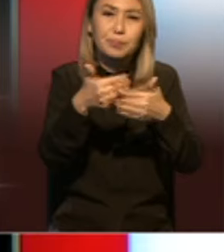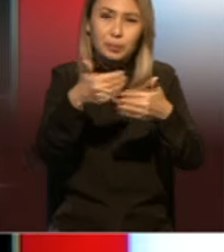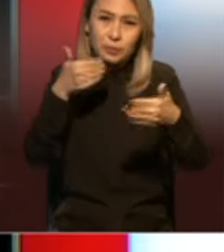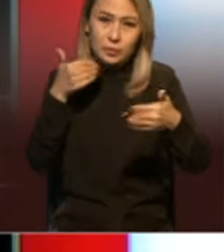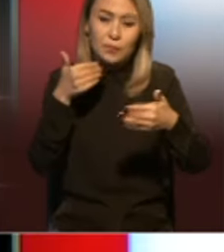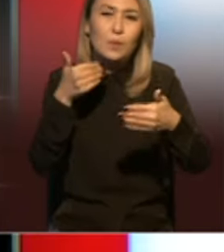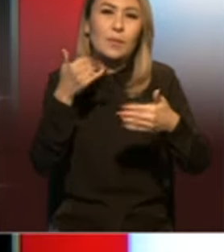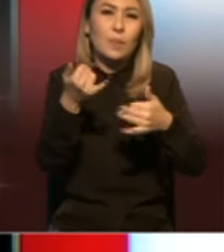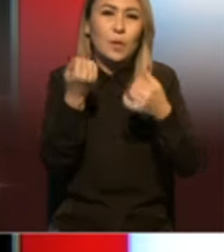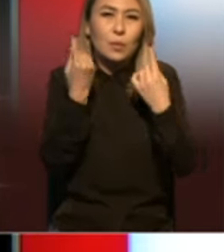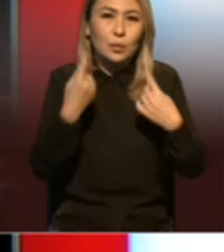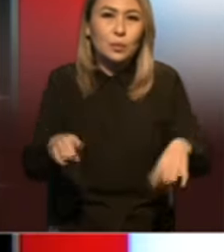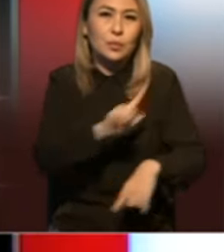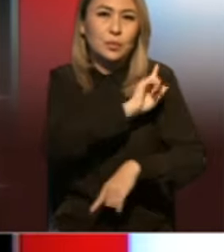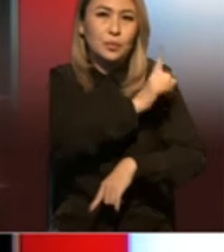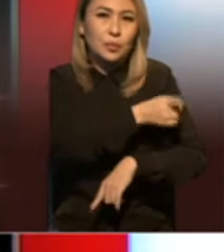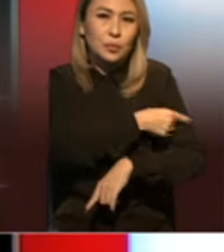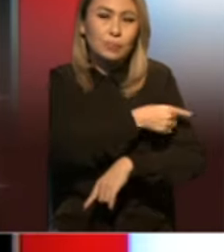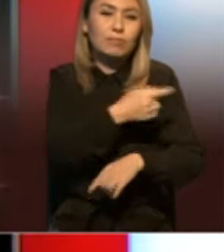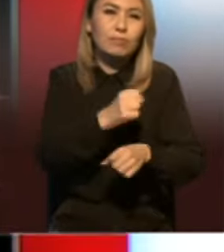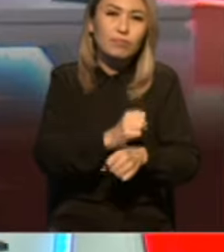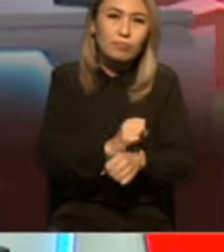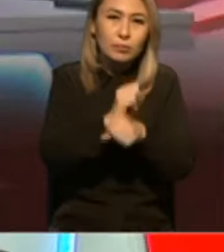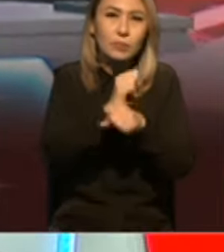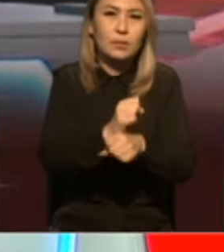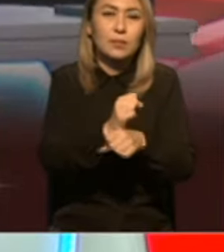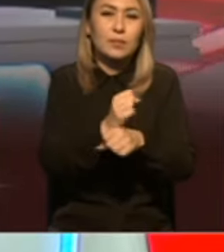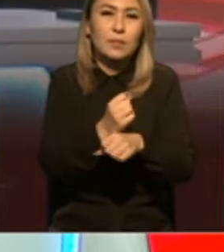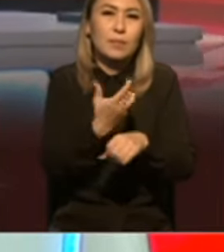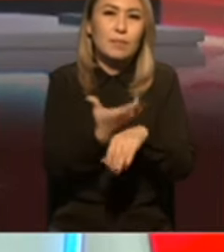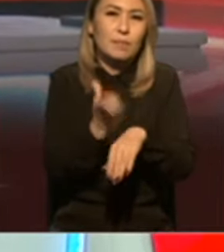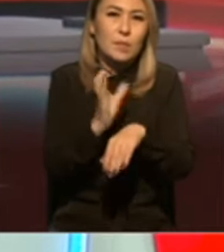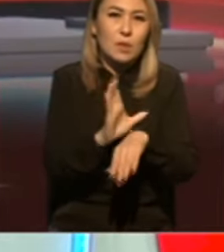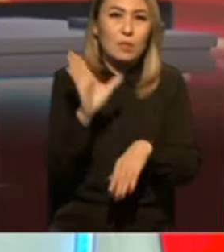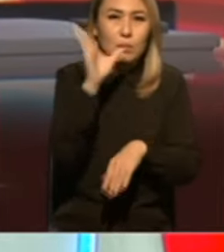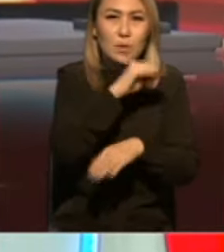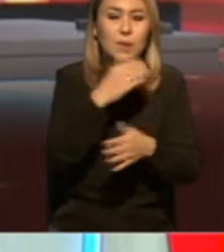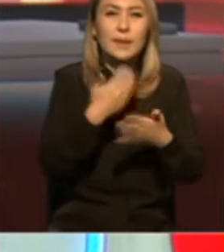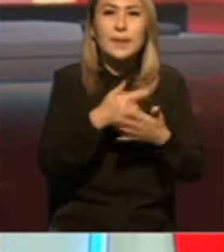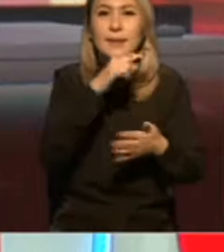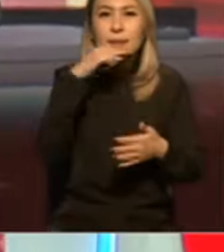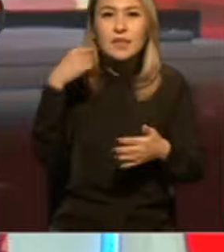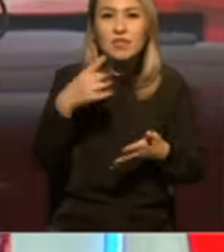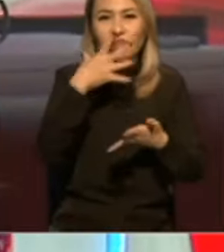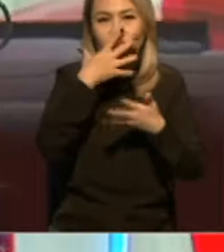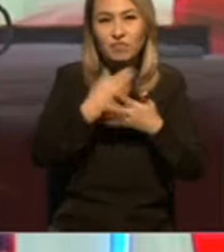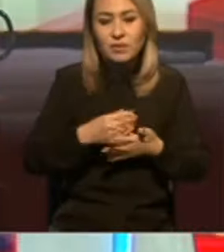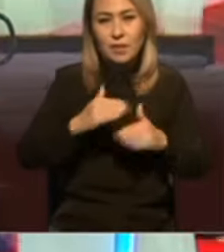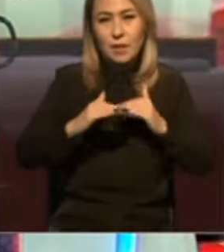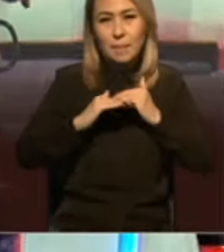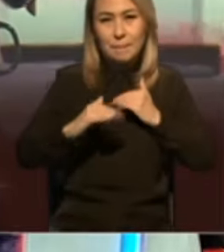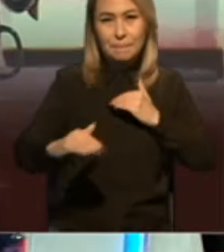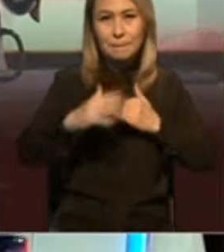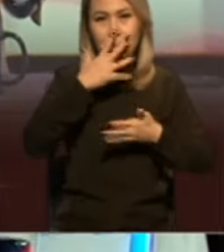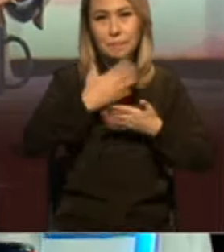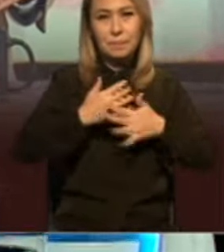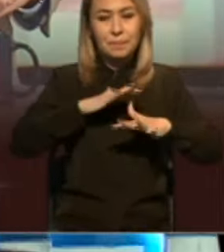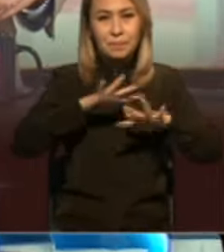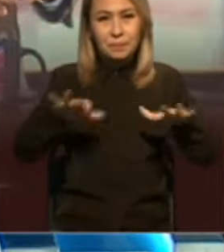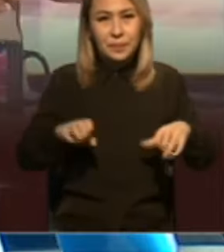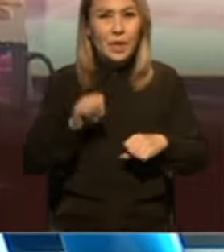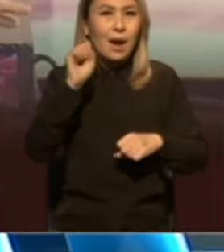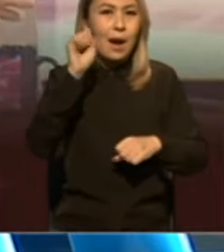тұста басқа да күштердің бас көтеруі және күшеюі процесі басталуы мүмкін. Мысалы, Ресей өз аймағында, Қытай өзінің